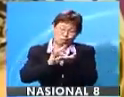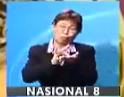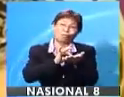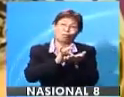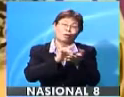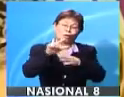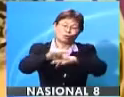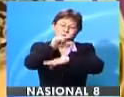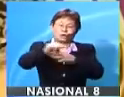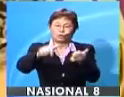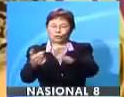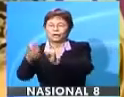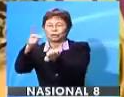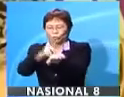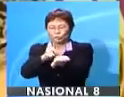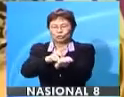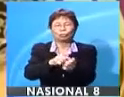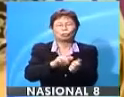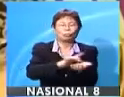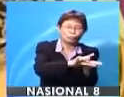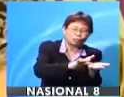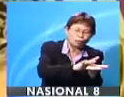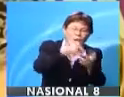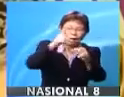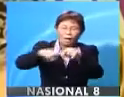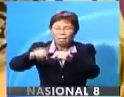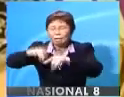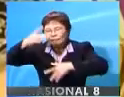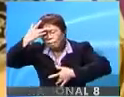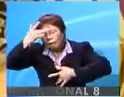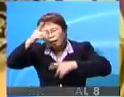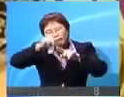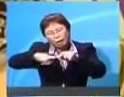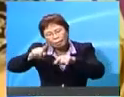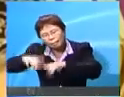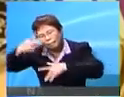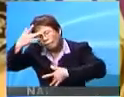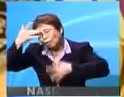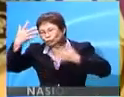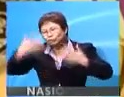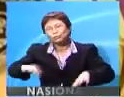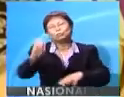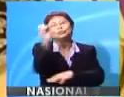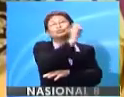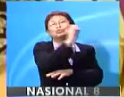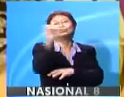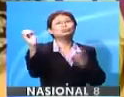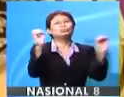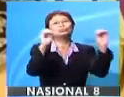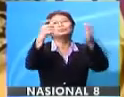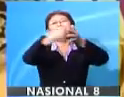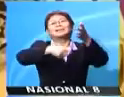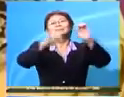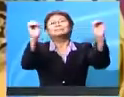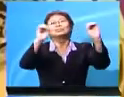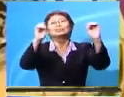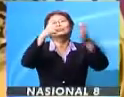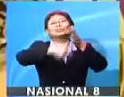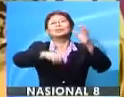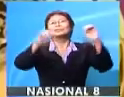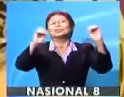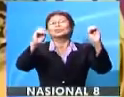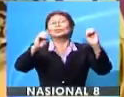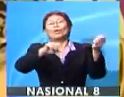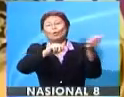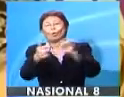yang digunakan oleh doktor untuk merawati pelbagai jenis penyakit sudah diberi zero rating oleh Kementerian